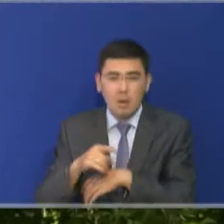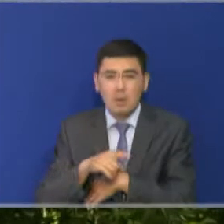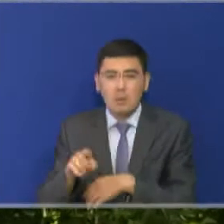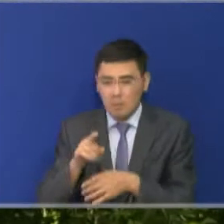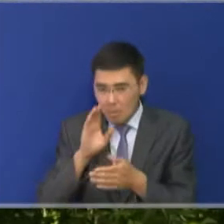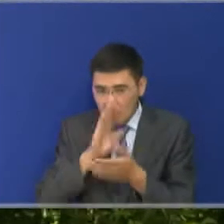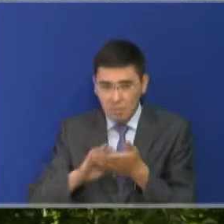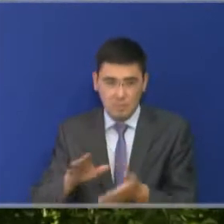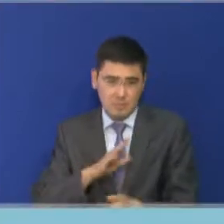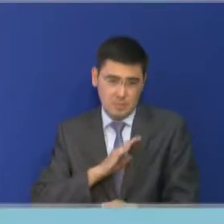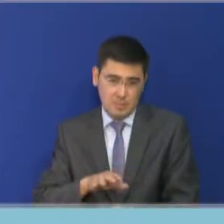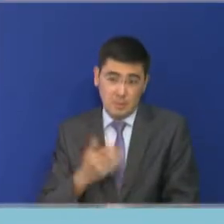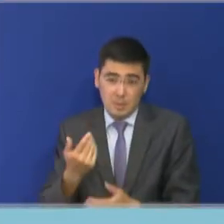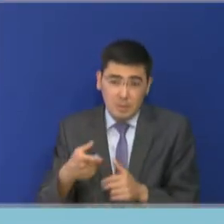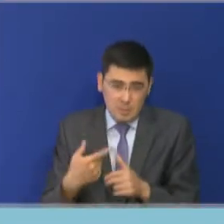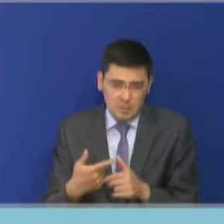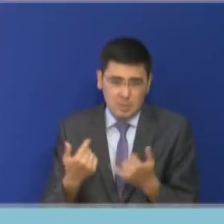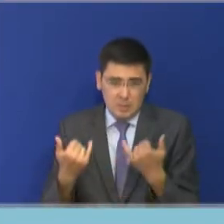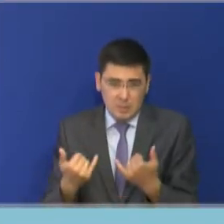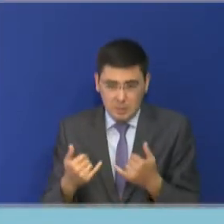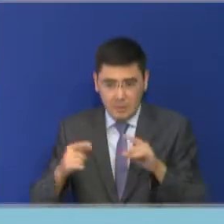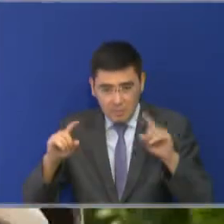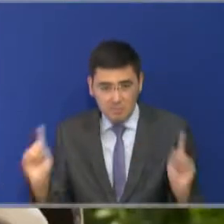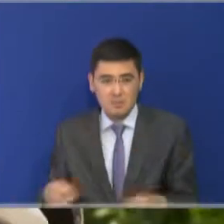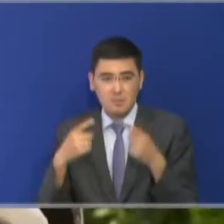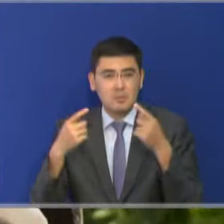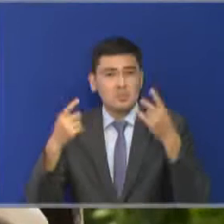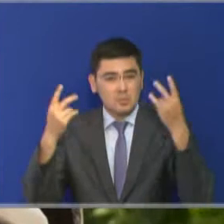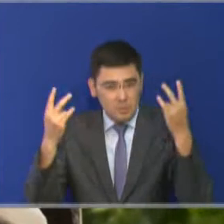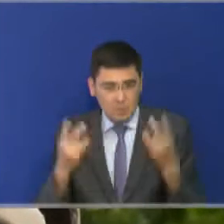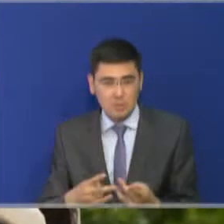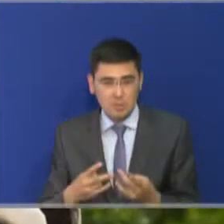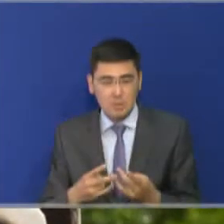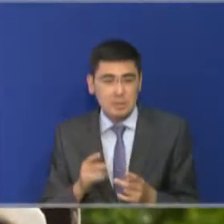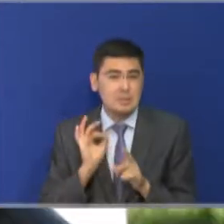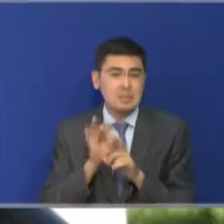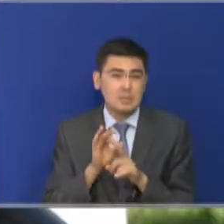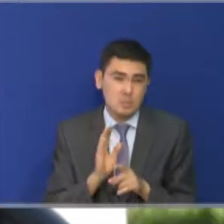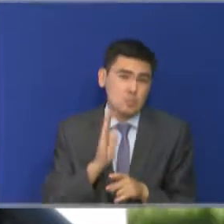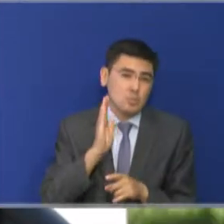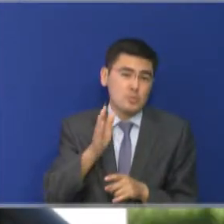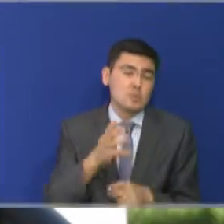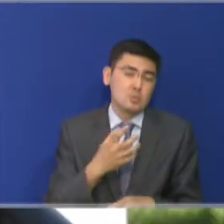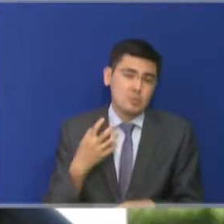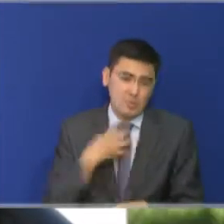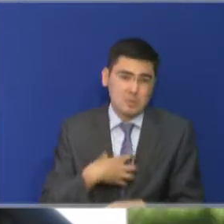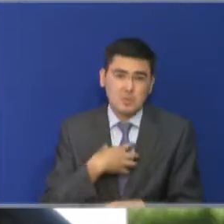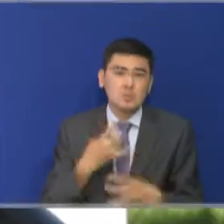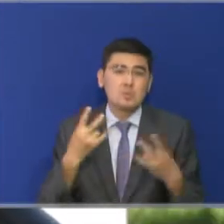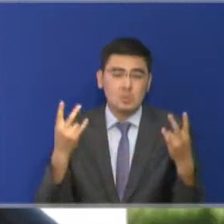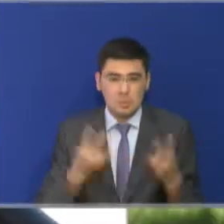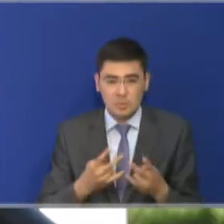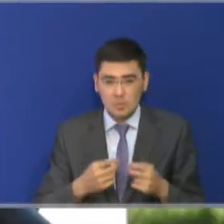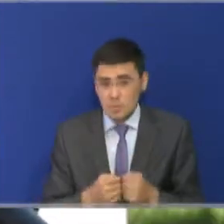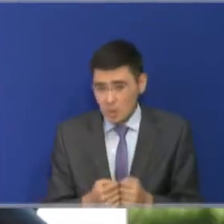олардың есімін жаңғырту керек. Себебі бұл келешек ұрпақ үшін қажет, дейді ғалымдар. Әлі де ақтайтын, әлі